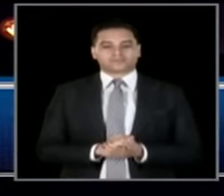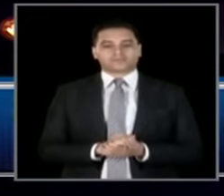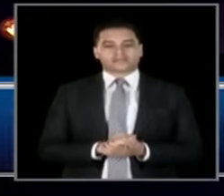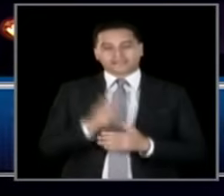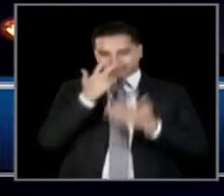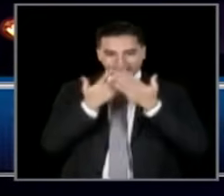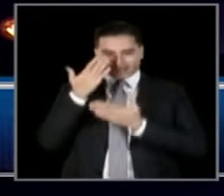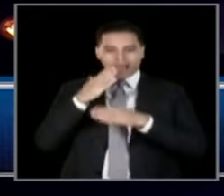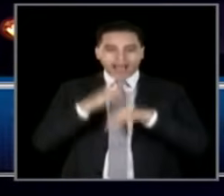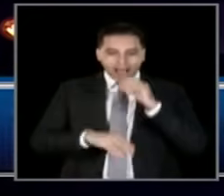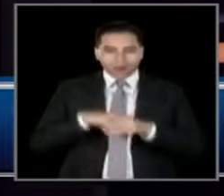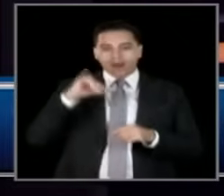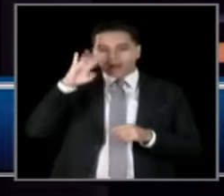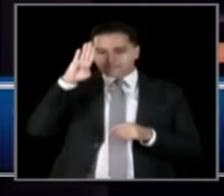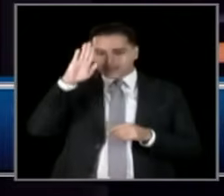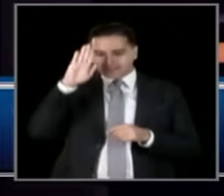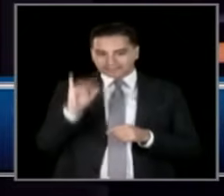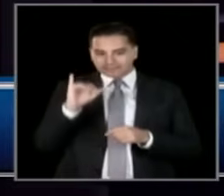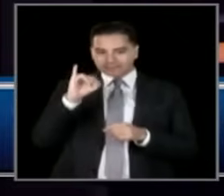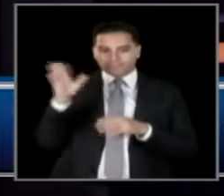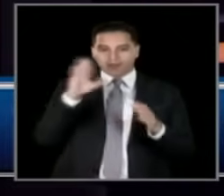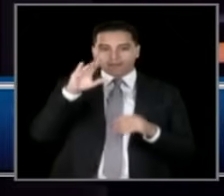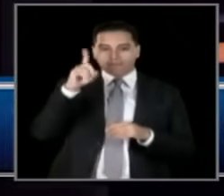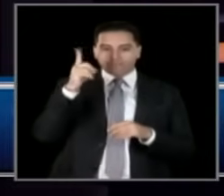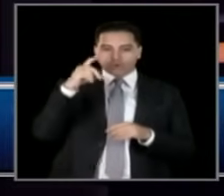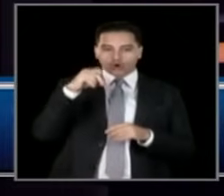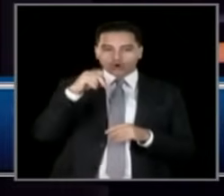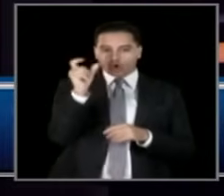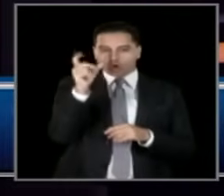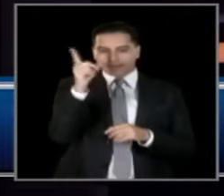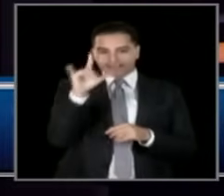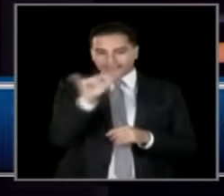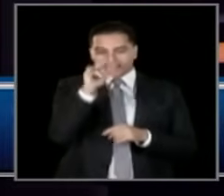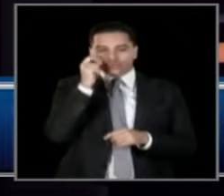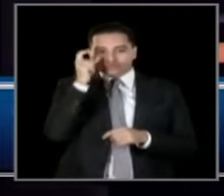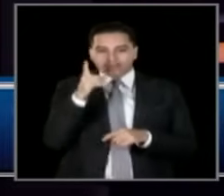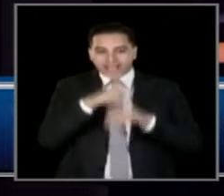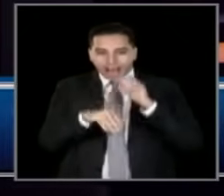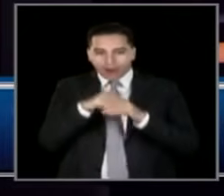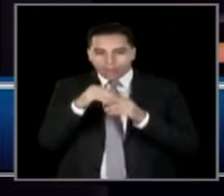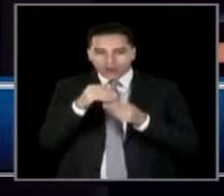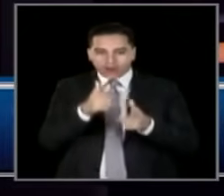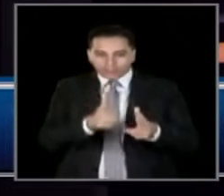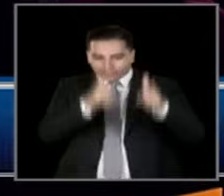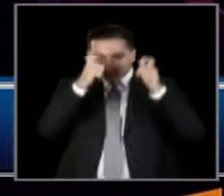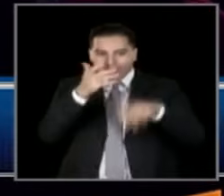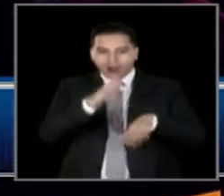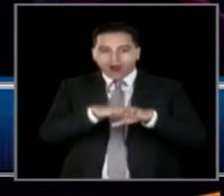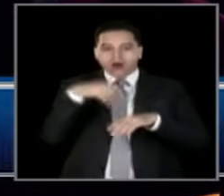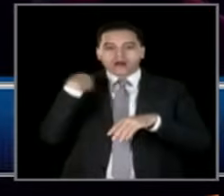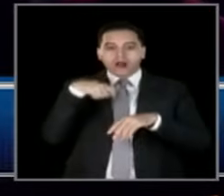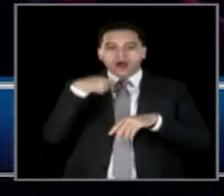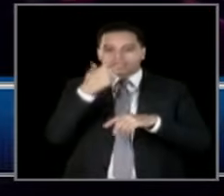تاريخ. حاول ماكسيم برونري اغتيال أحد رؤساء فرنسا